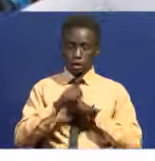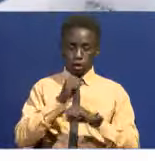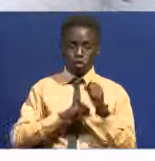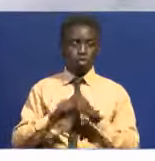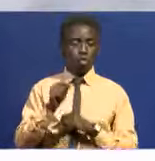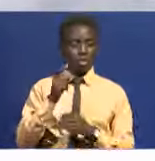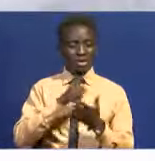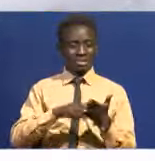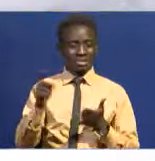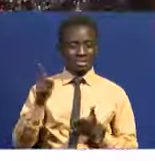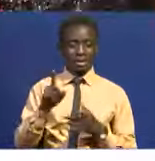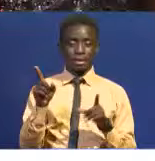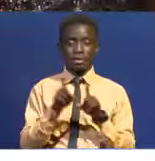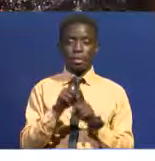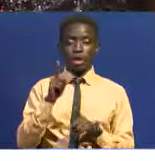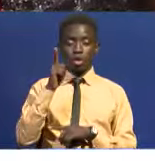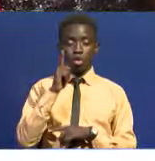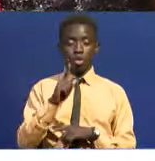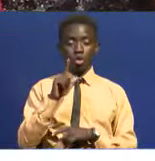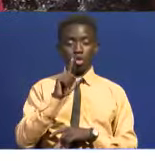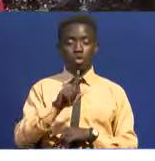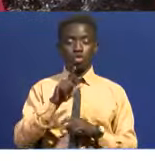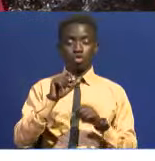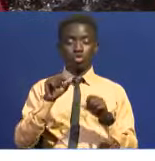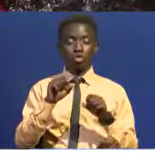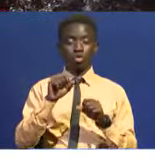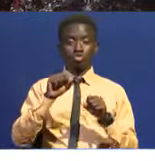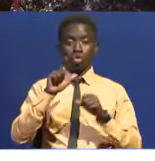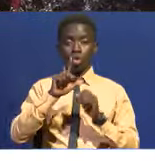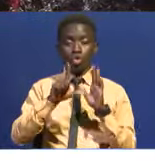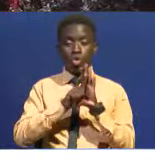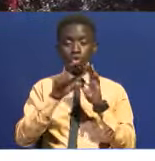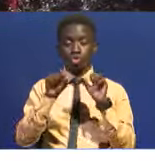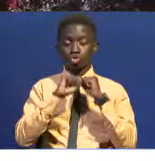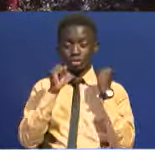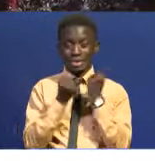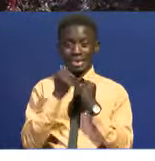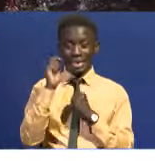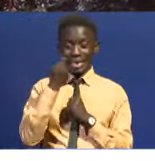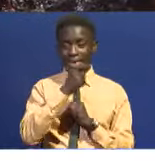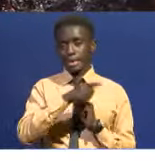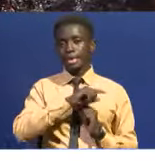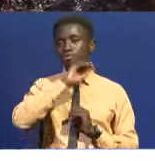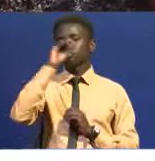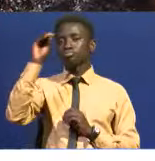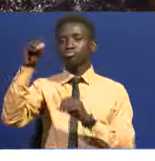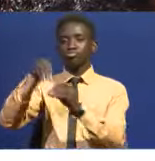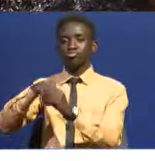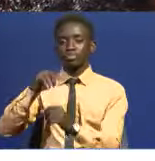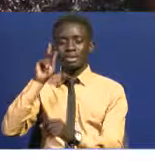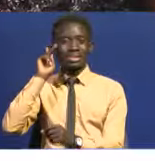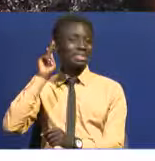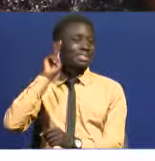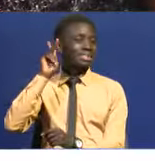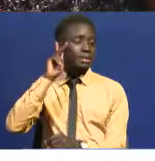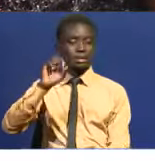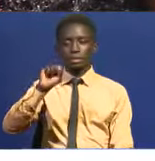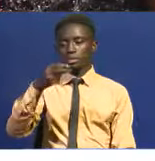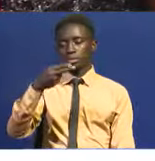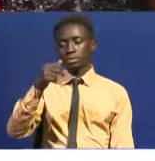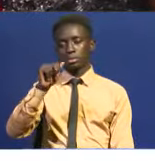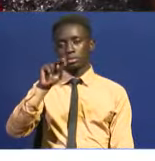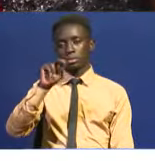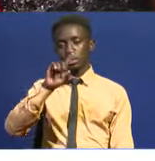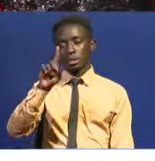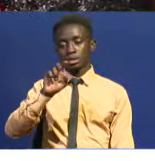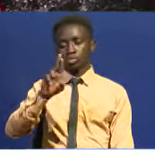pia Law Society of Kenya na Mombasa Law Society itajiunga katika kesi ile ya Shanzu, kwa sababu familia tunataka kuona